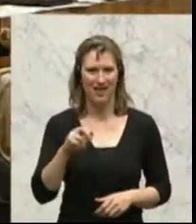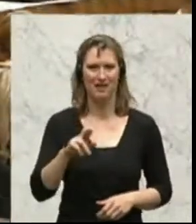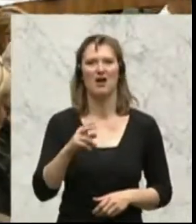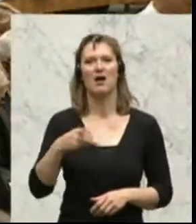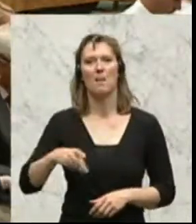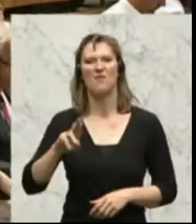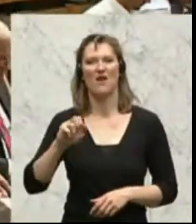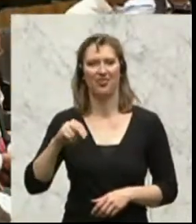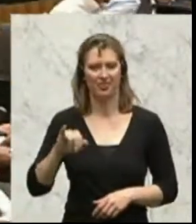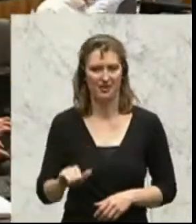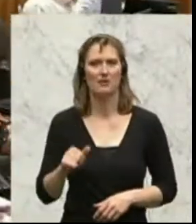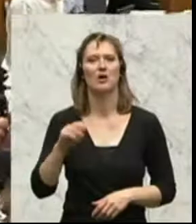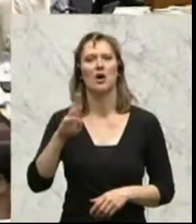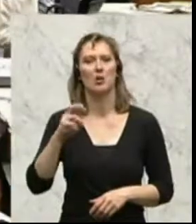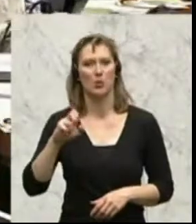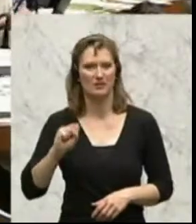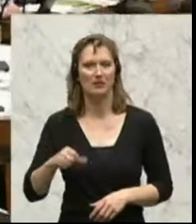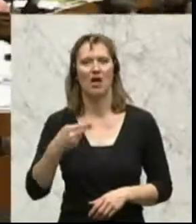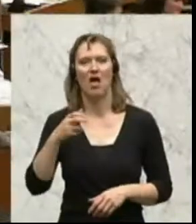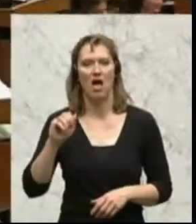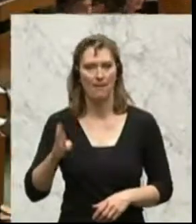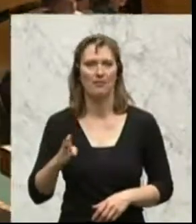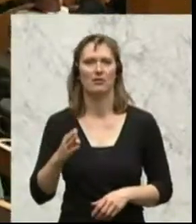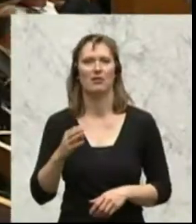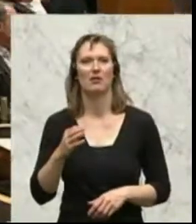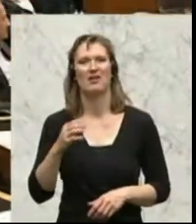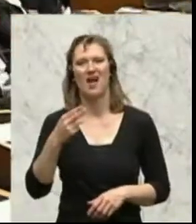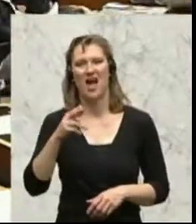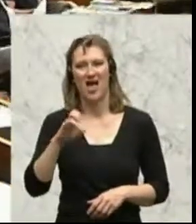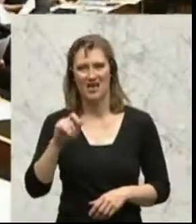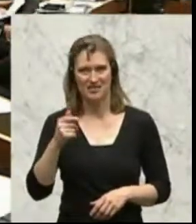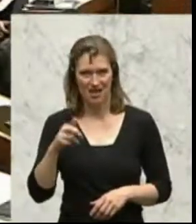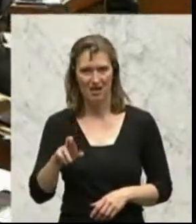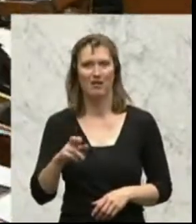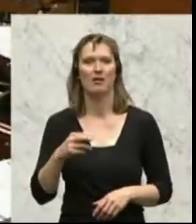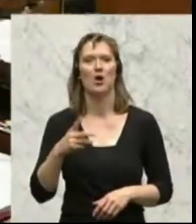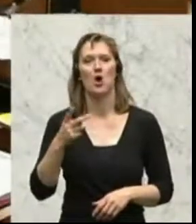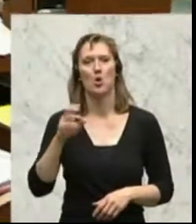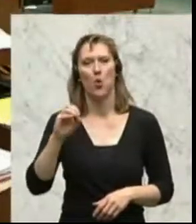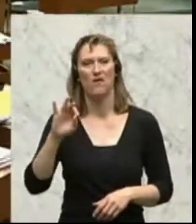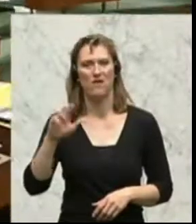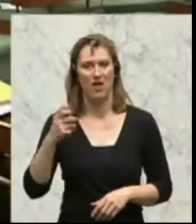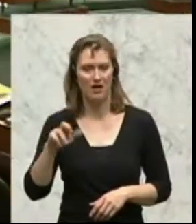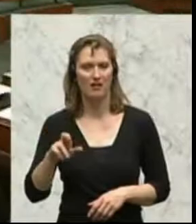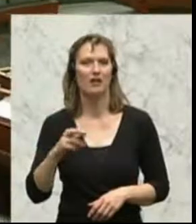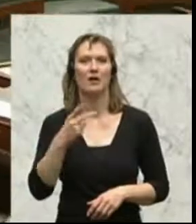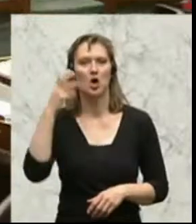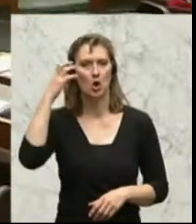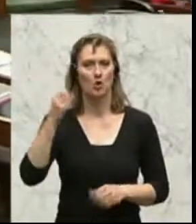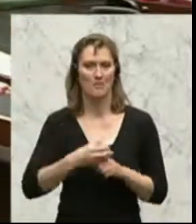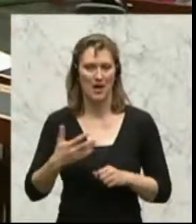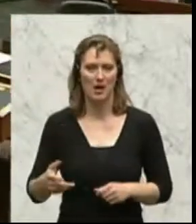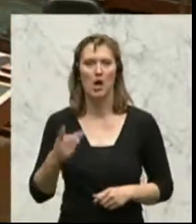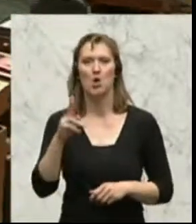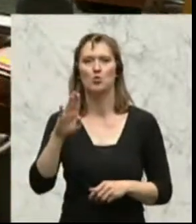Größ, Heinz Haab, Alfred Heiter, Georg Kofler, Ralf Kronberger, Maria Kubitschek, Werner